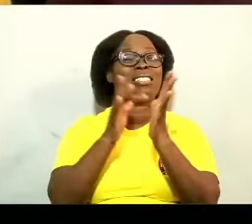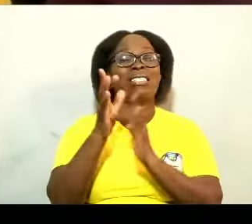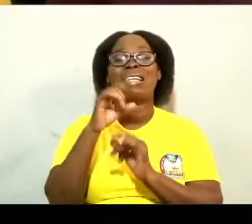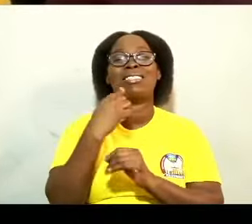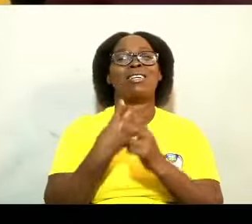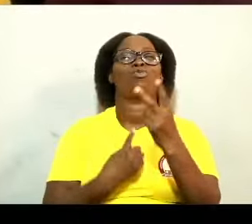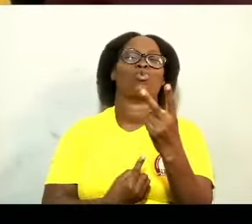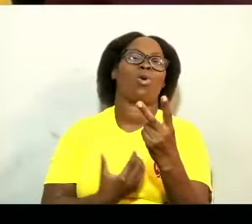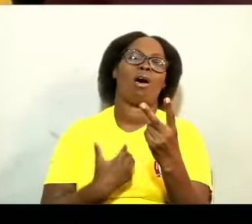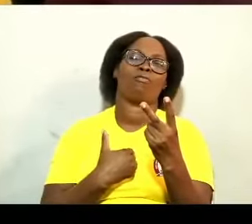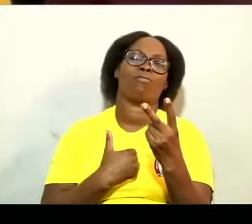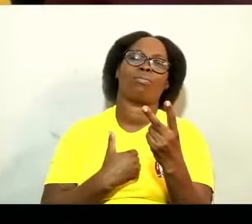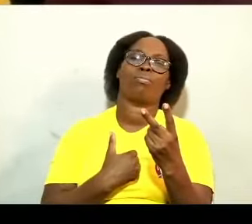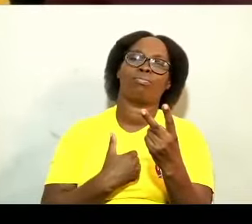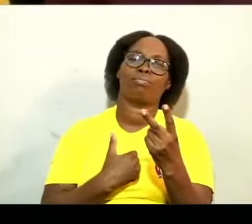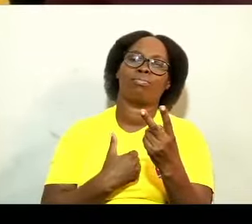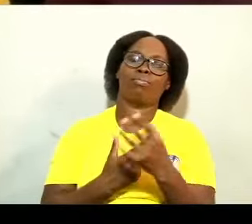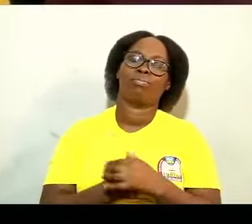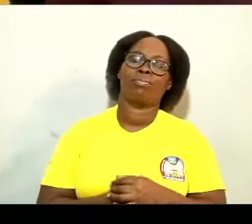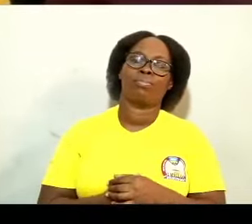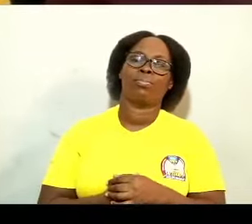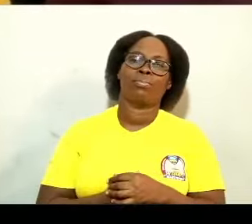mbili.